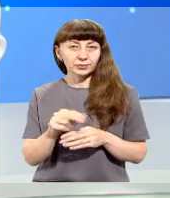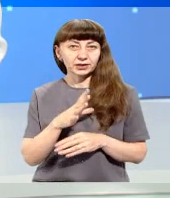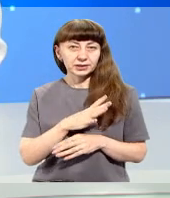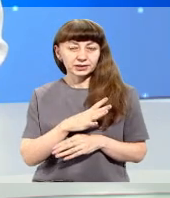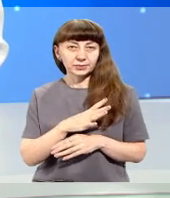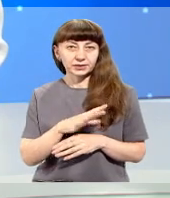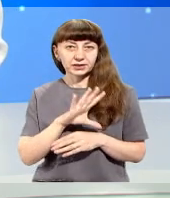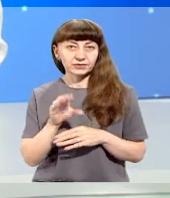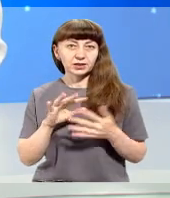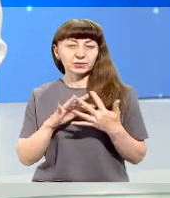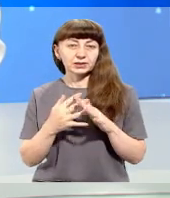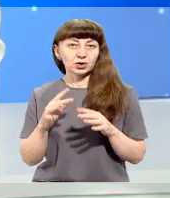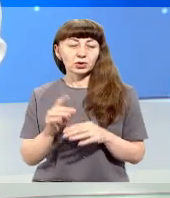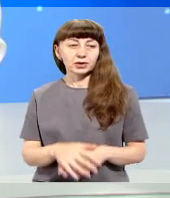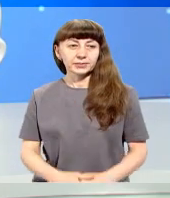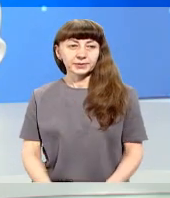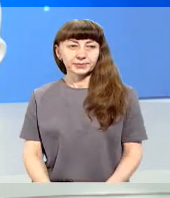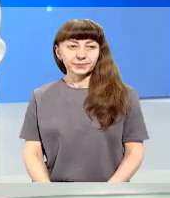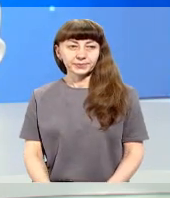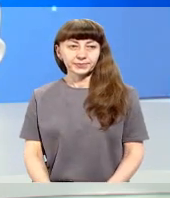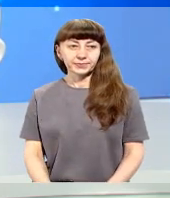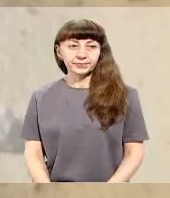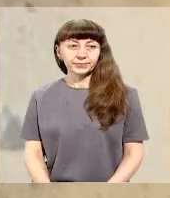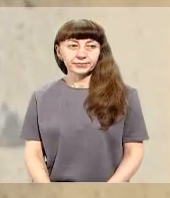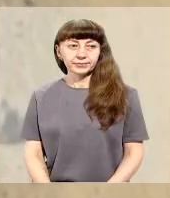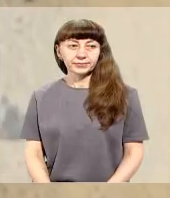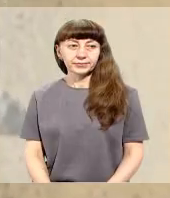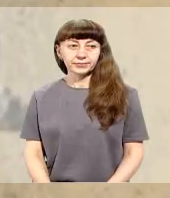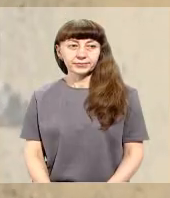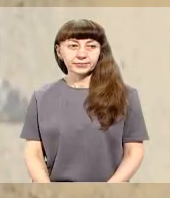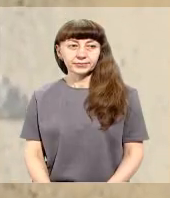жұмыстары қалай жүріп жатқан жайлы келесі бейне материалда.